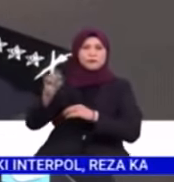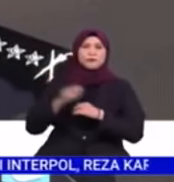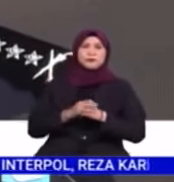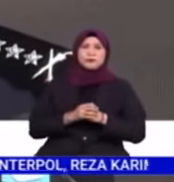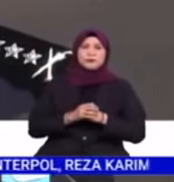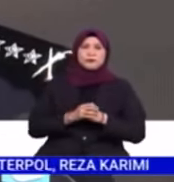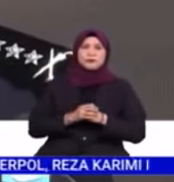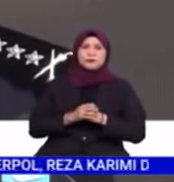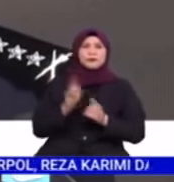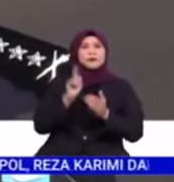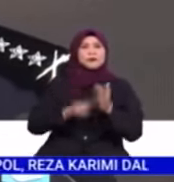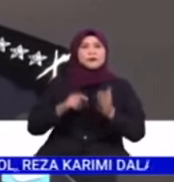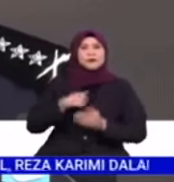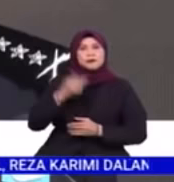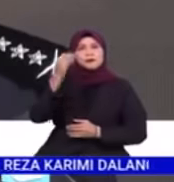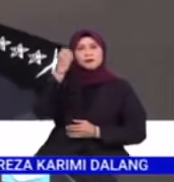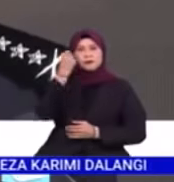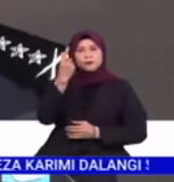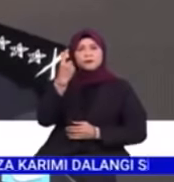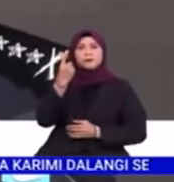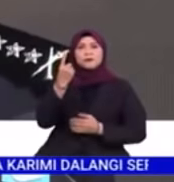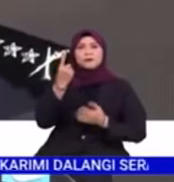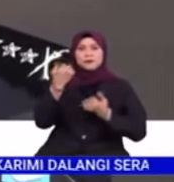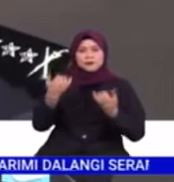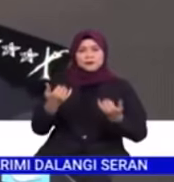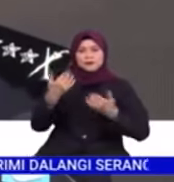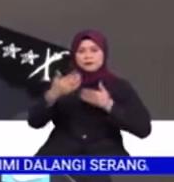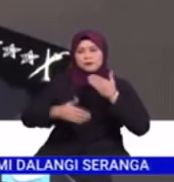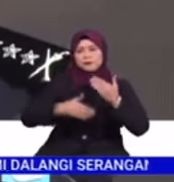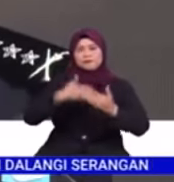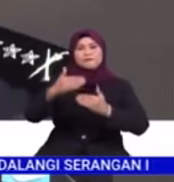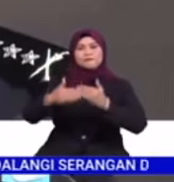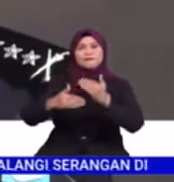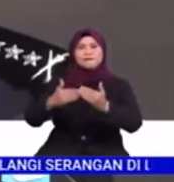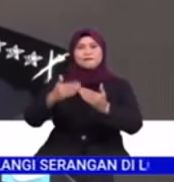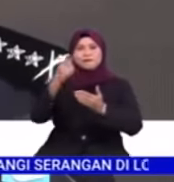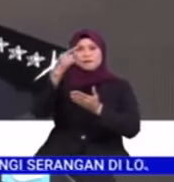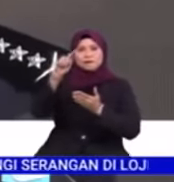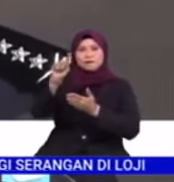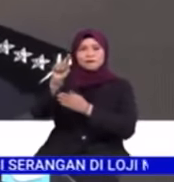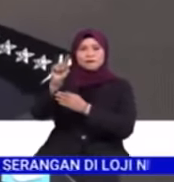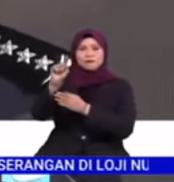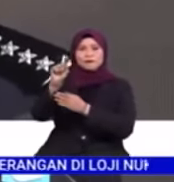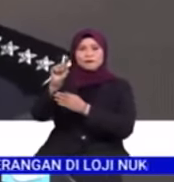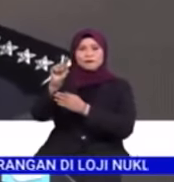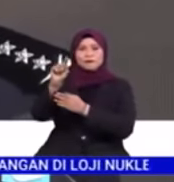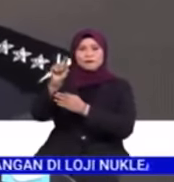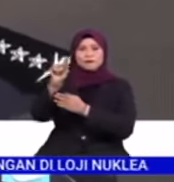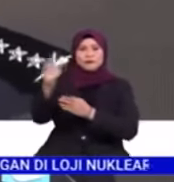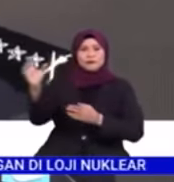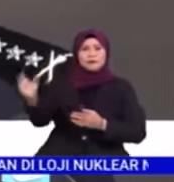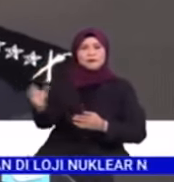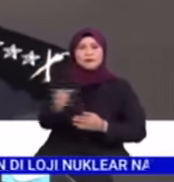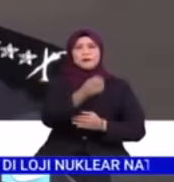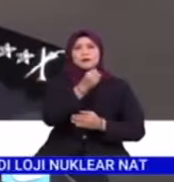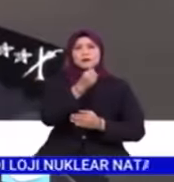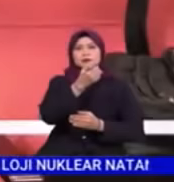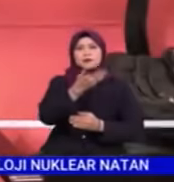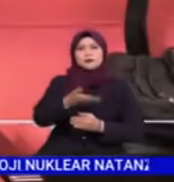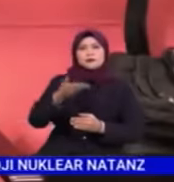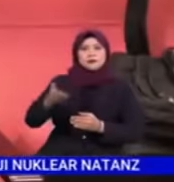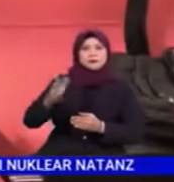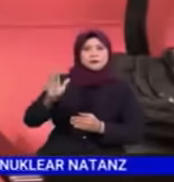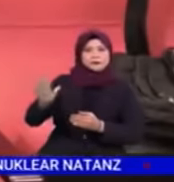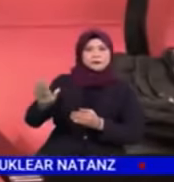saya dipahamkan memang kita dalam proses untuk kita menyikapi halte dan